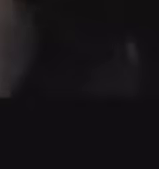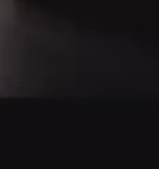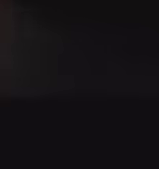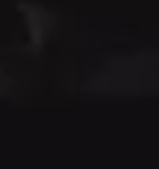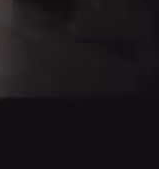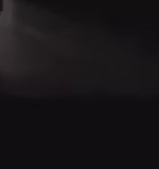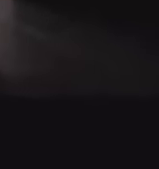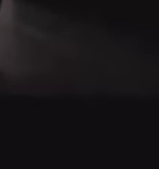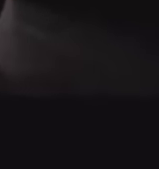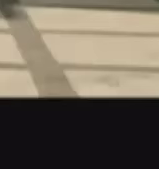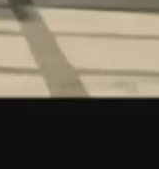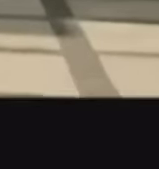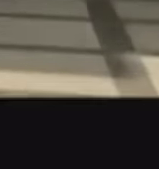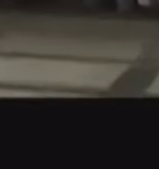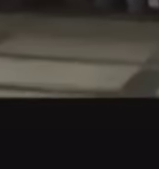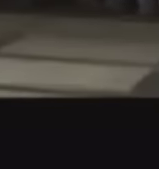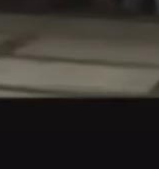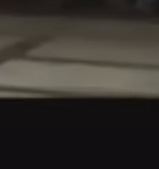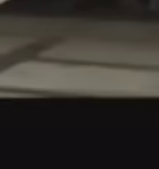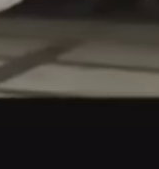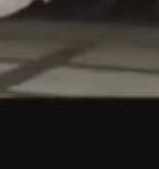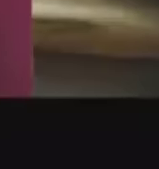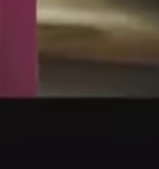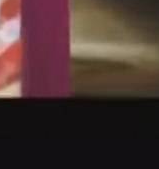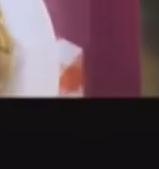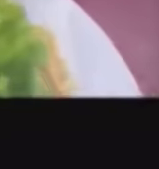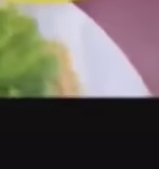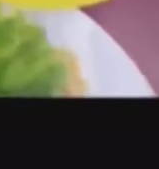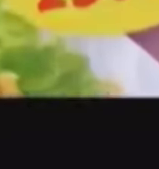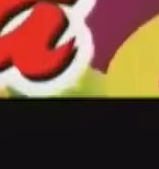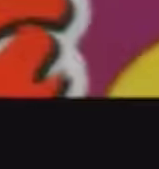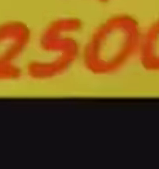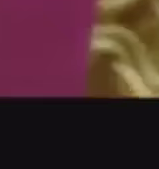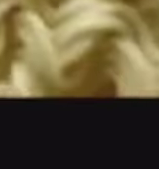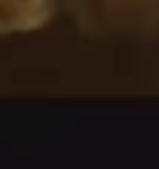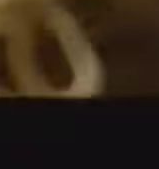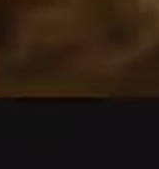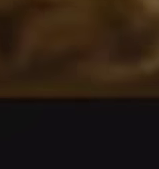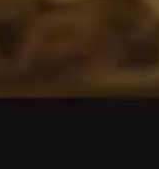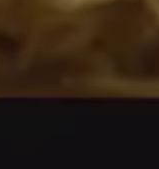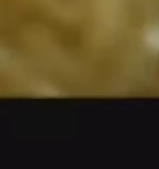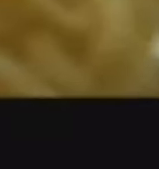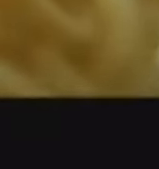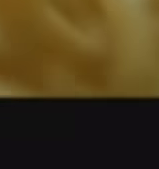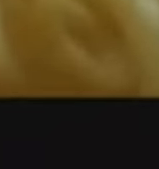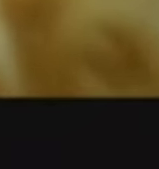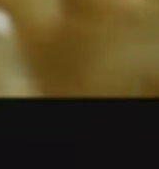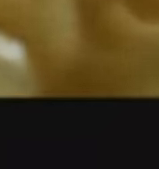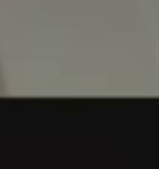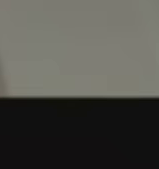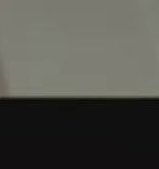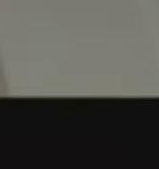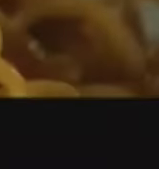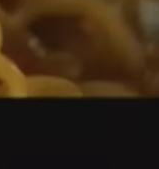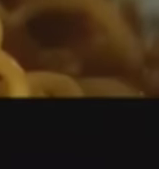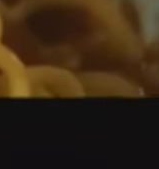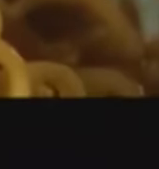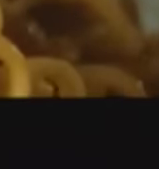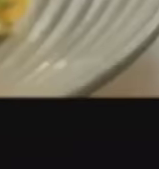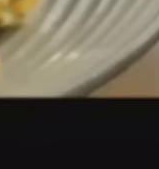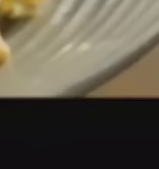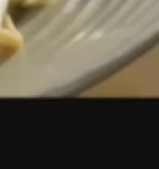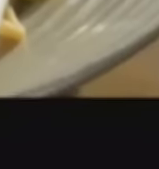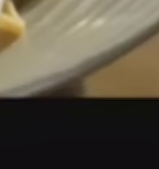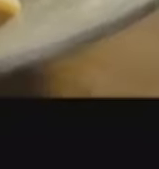Yang ekstra emang seru. Kayak Super Mie Ekstra goreng ayam pangsit. Ekstra banyak, ekstra pangsit